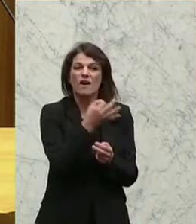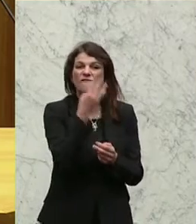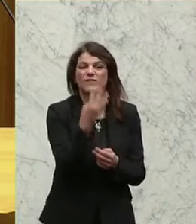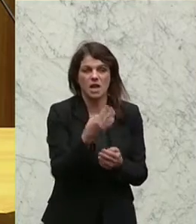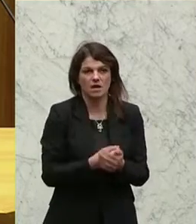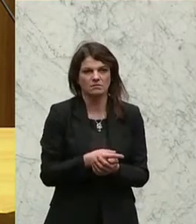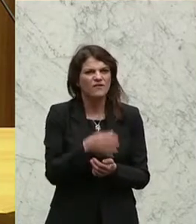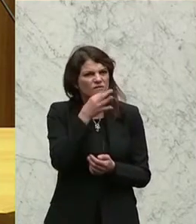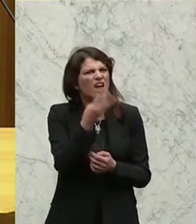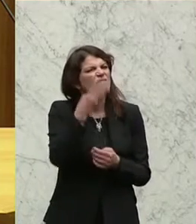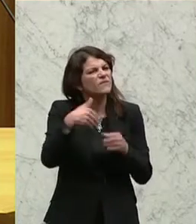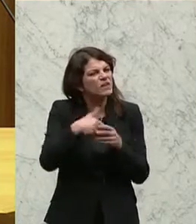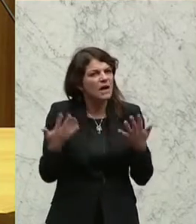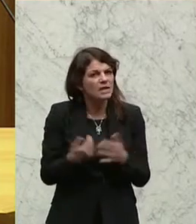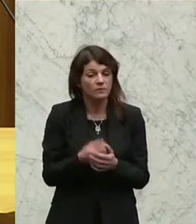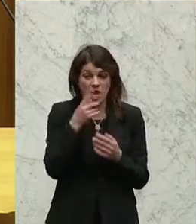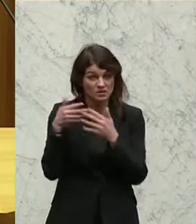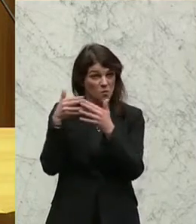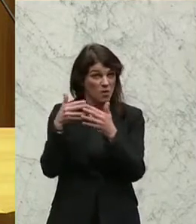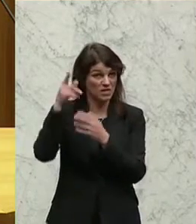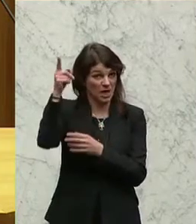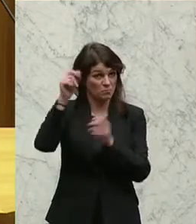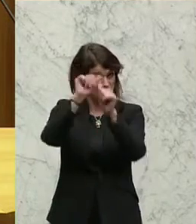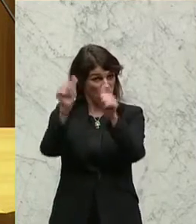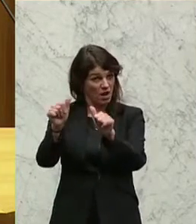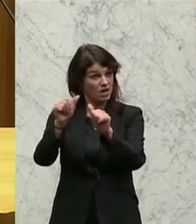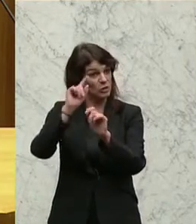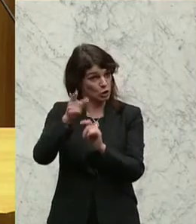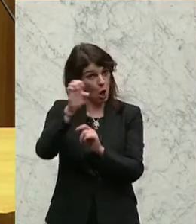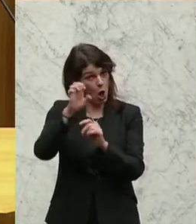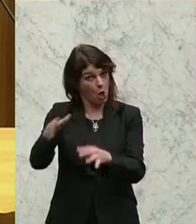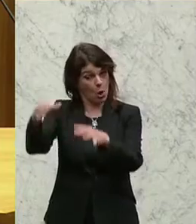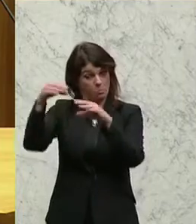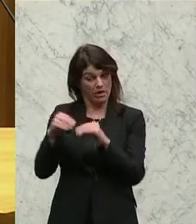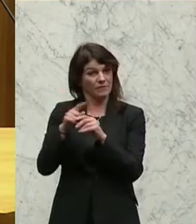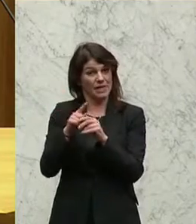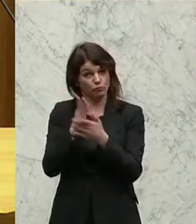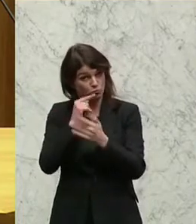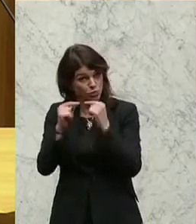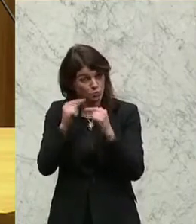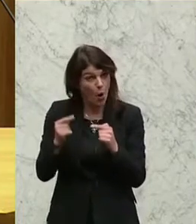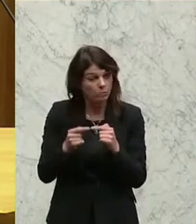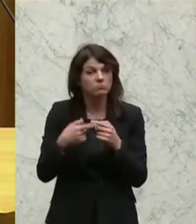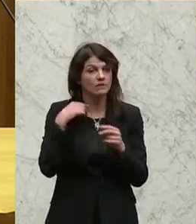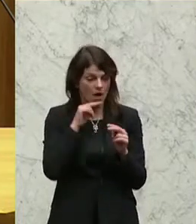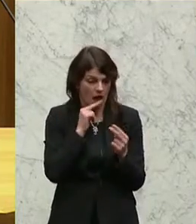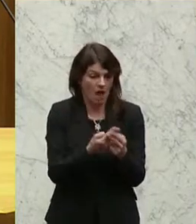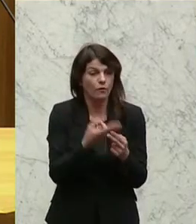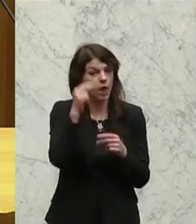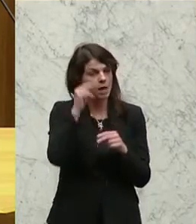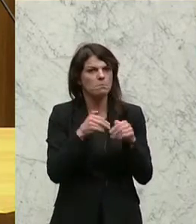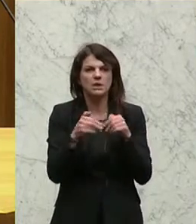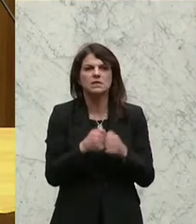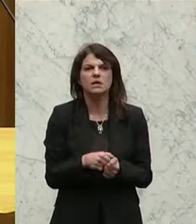4, wo es darum geht, ob dieses US-amerikanische Modell auf europäischer Ebene besprochen wurde oder nicht. Da kam die Antwort vom Herrn